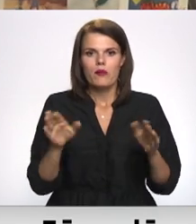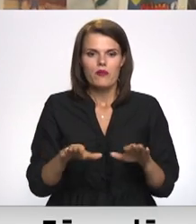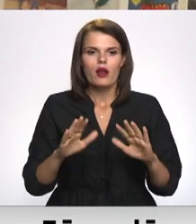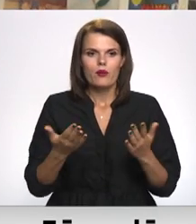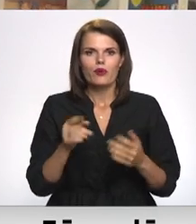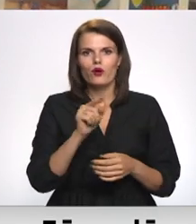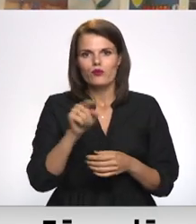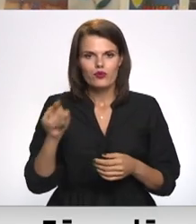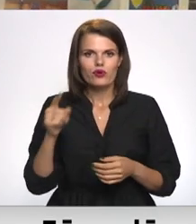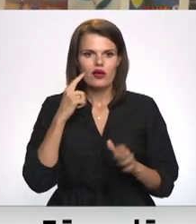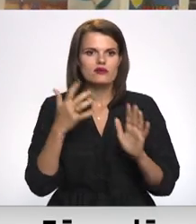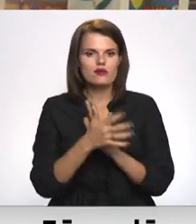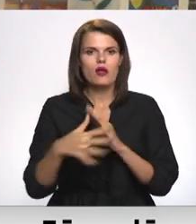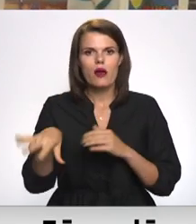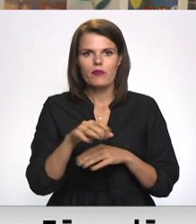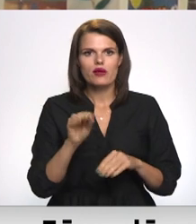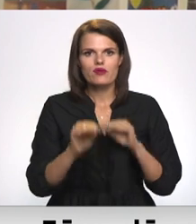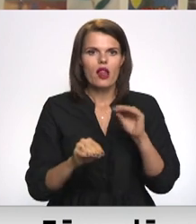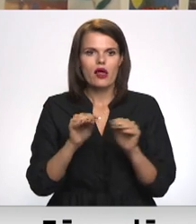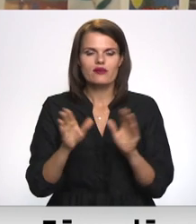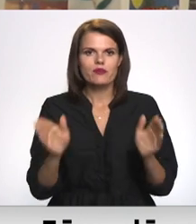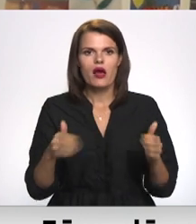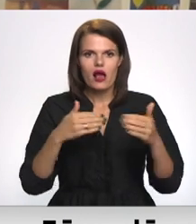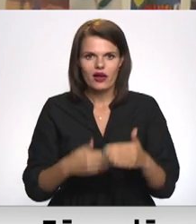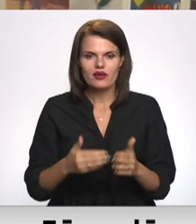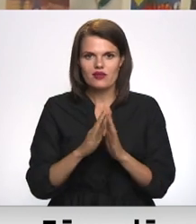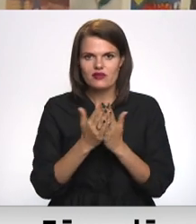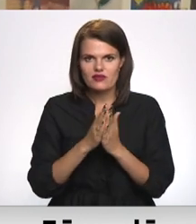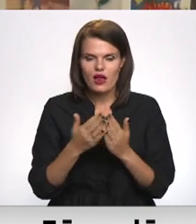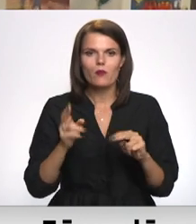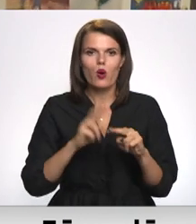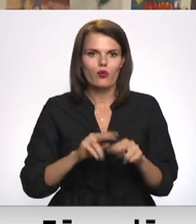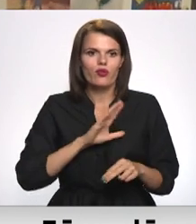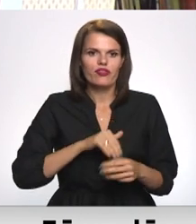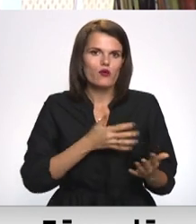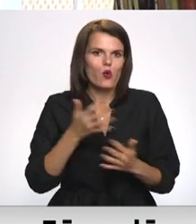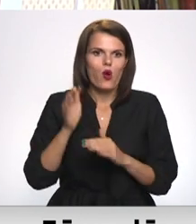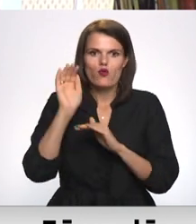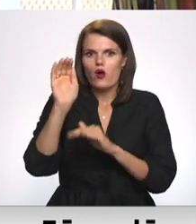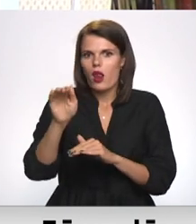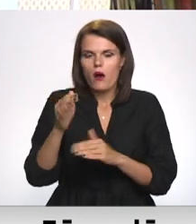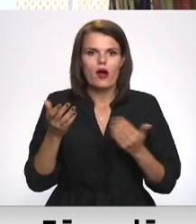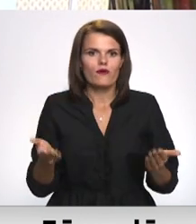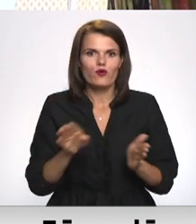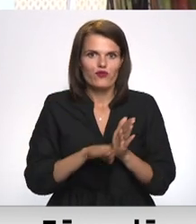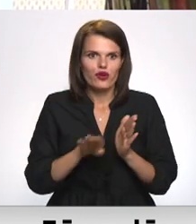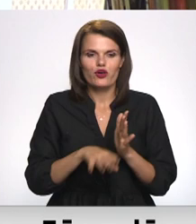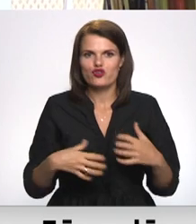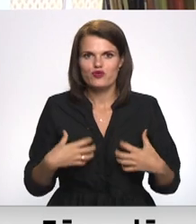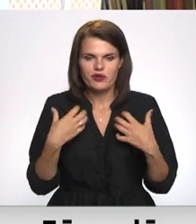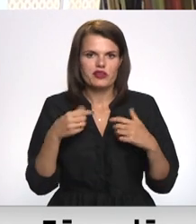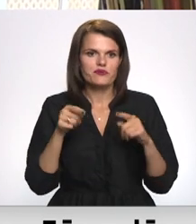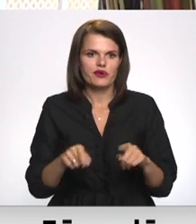tur es saprotu, tad mēs liksim kastēs tās grāmatas, kas ir, un tad uz kaut kādu glabātu. Nu, vienkārši briesmīgs. Tas